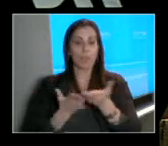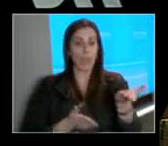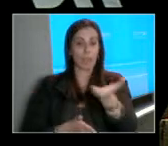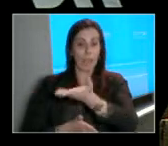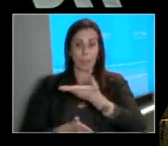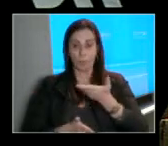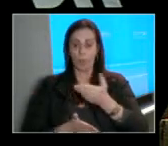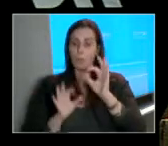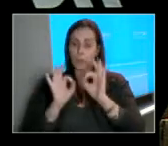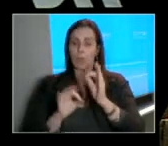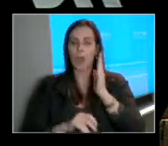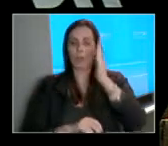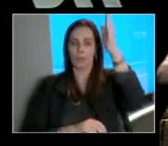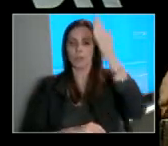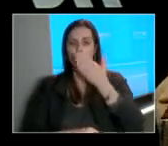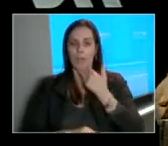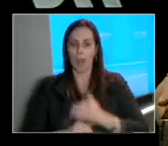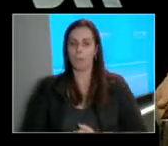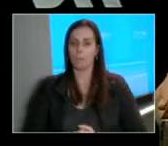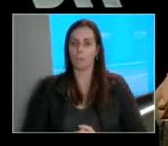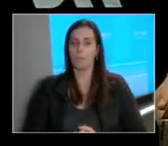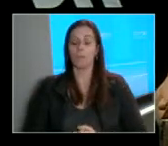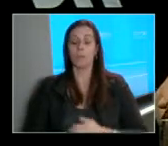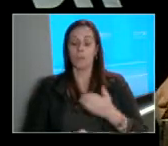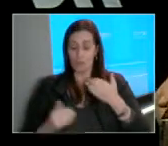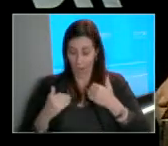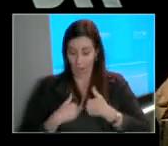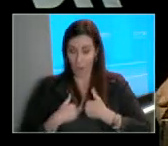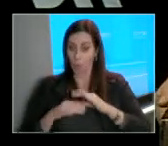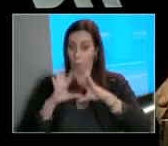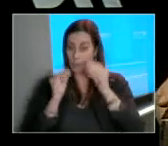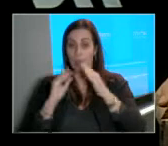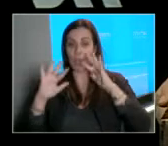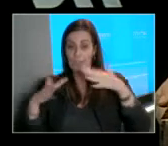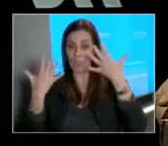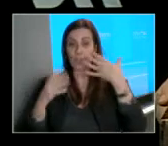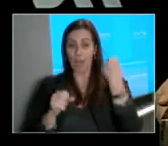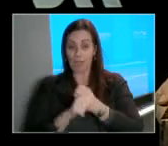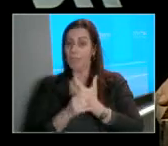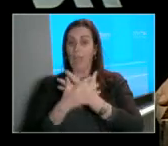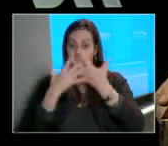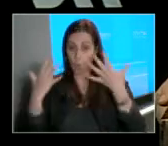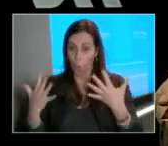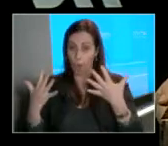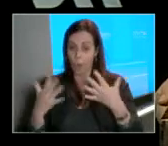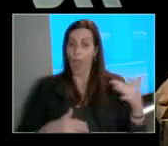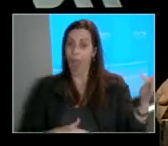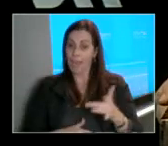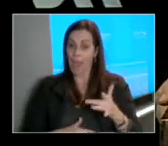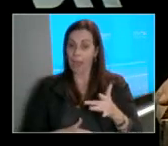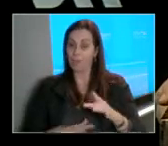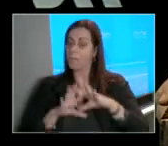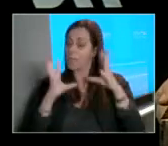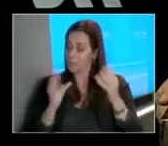אתכם למען עתיד ישראל. בעוד שאנחנו מסכמים עשור של עשייה אדירה, היריבים